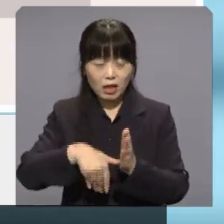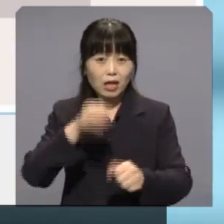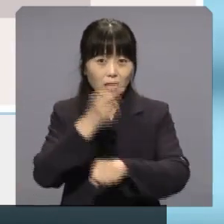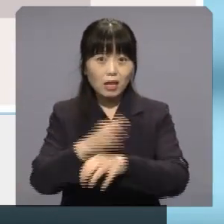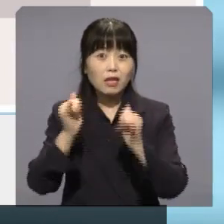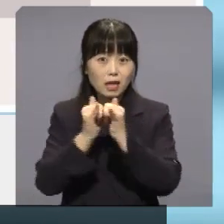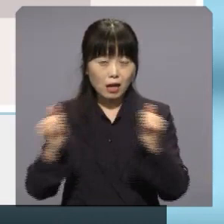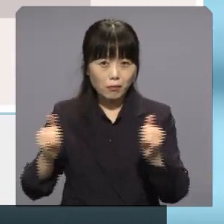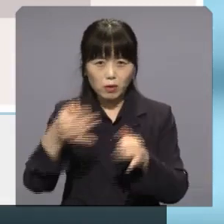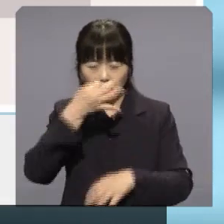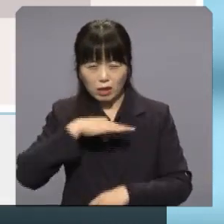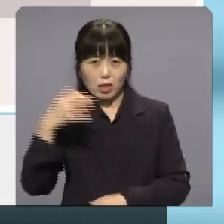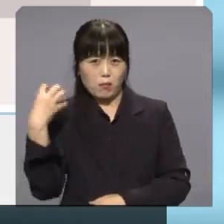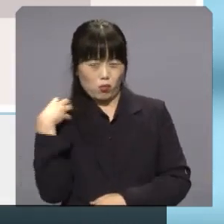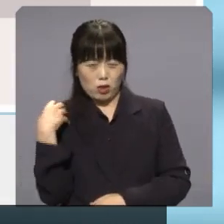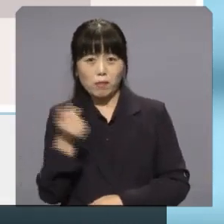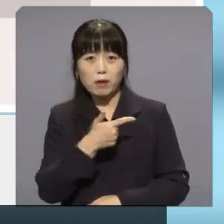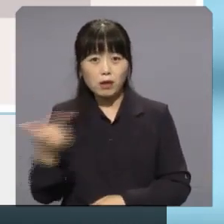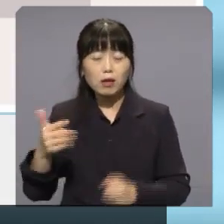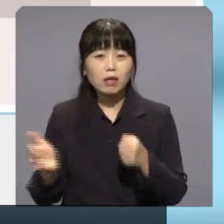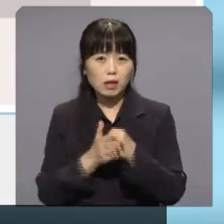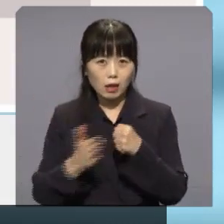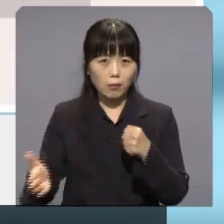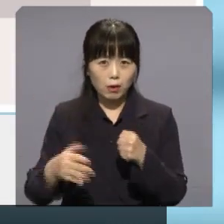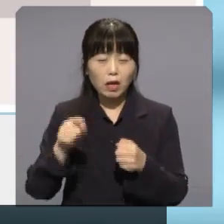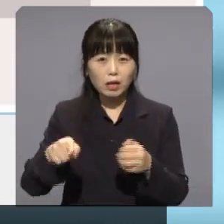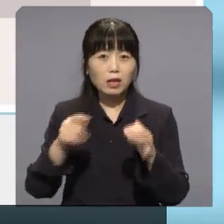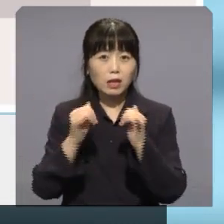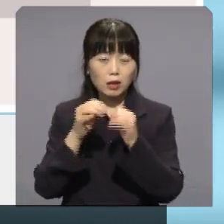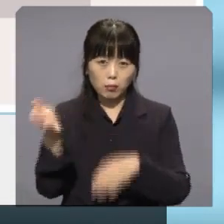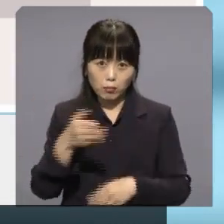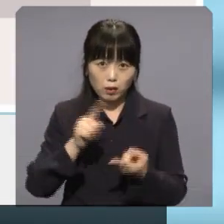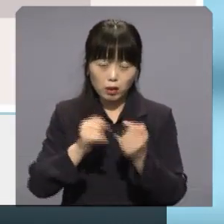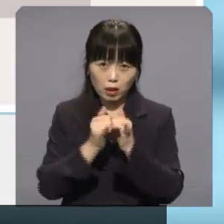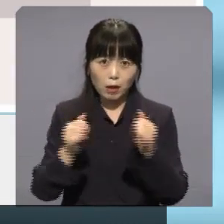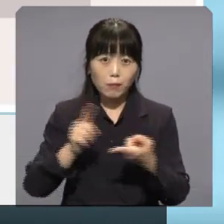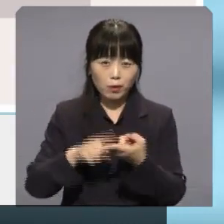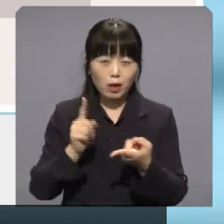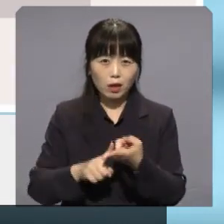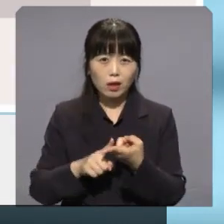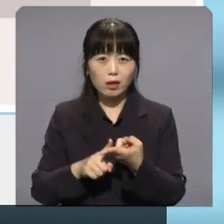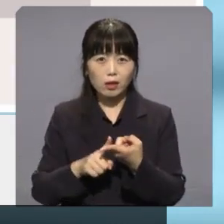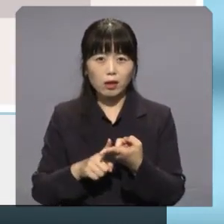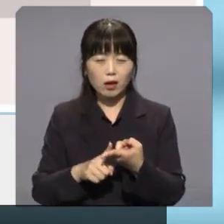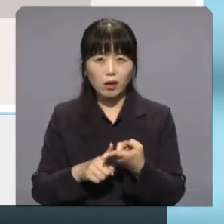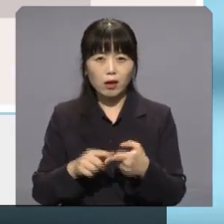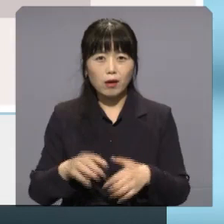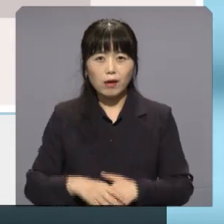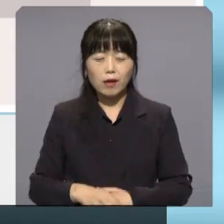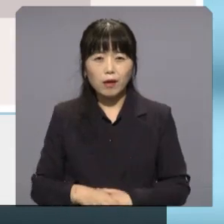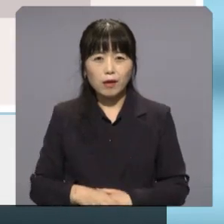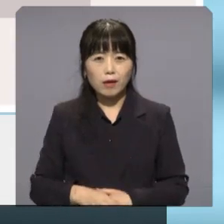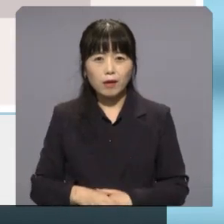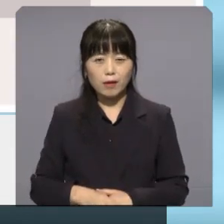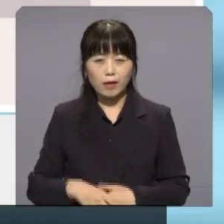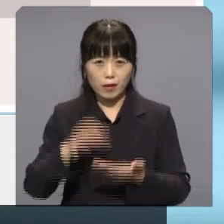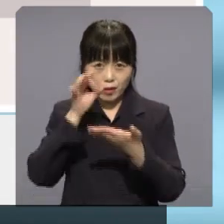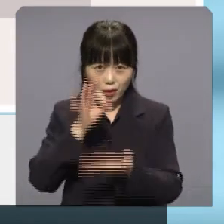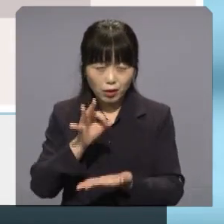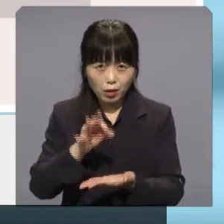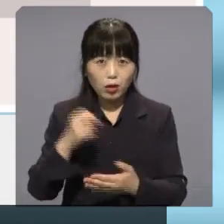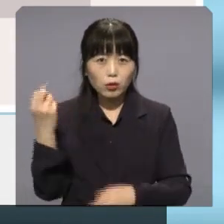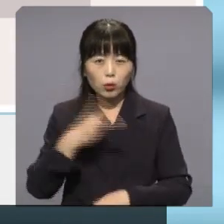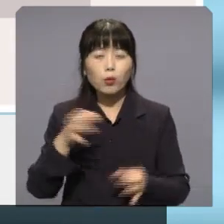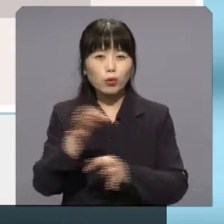부분들이 가기 때문에 어 지금 이런 부분들에 대해서 지금 살 우리가 이 재정적 이라든가